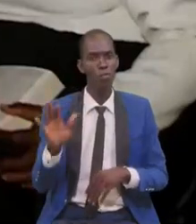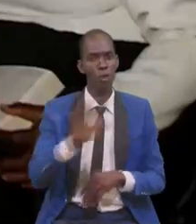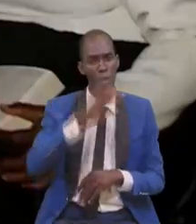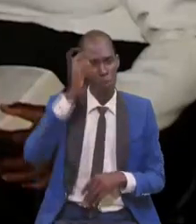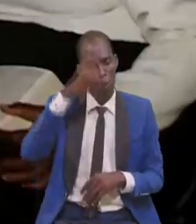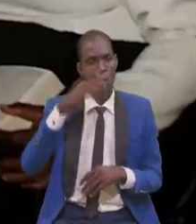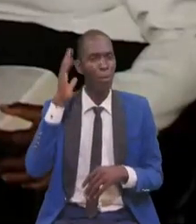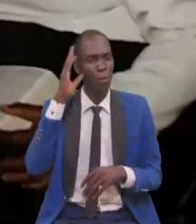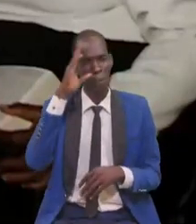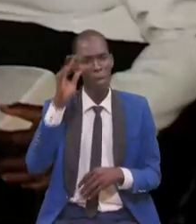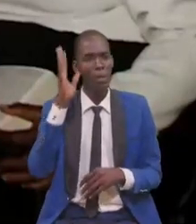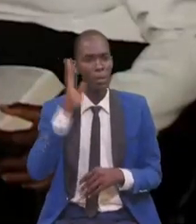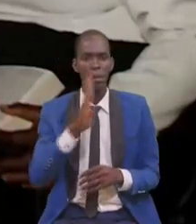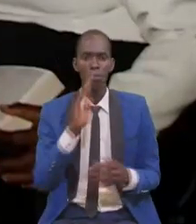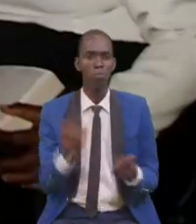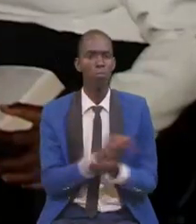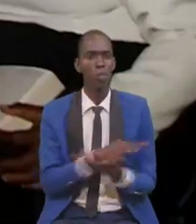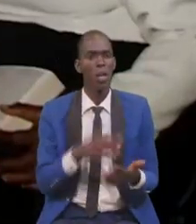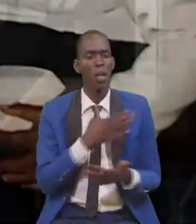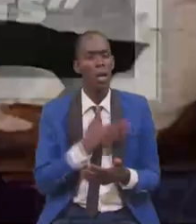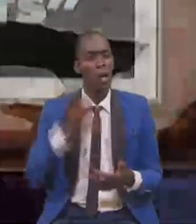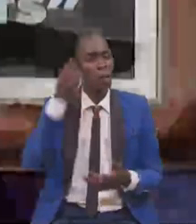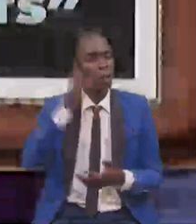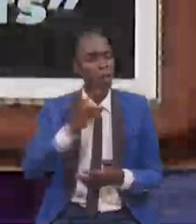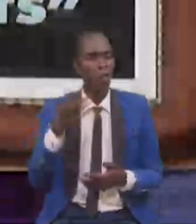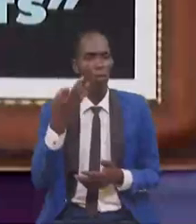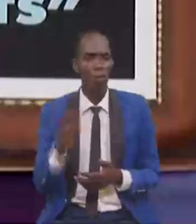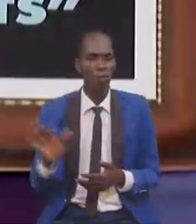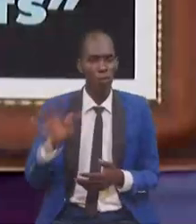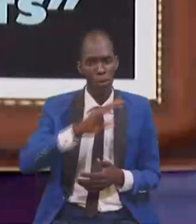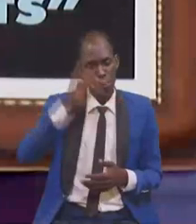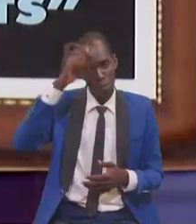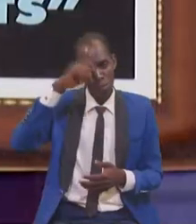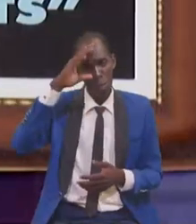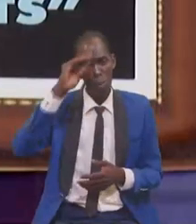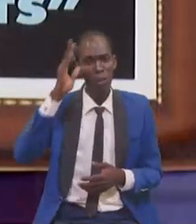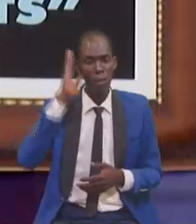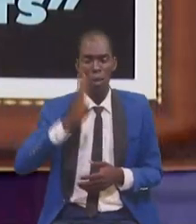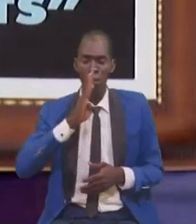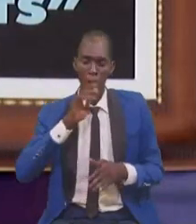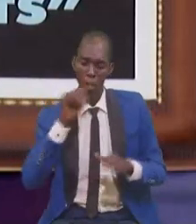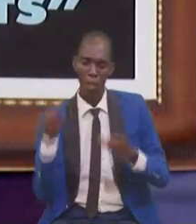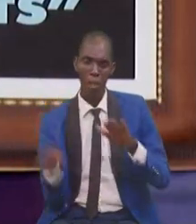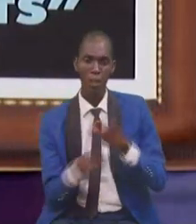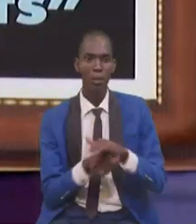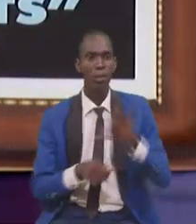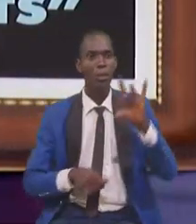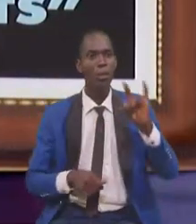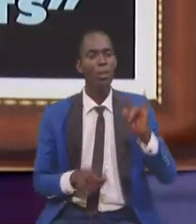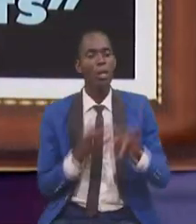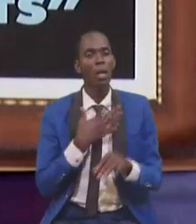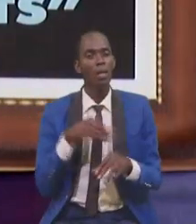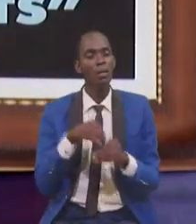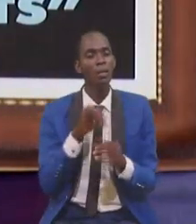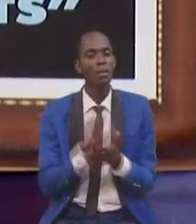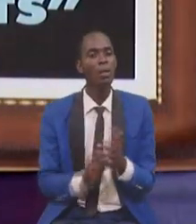périt. Et l'intelligence de ces hommes intelligents disparaîtra. Verset